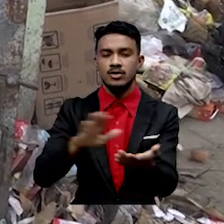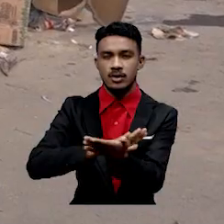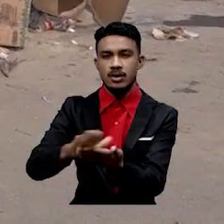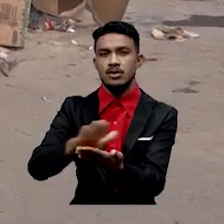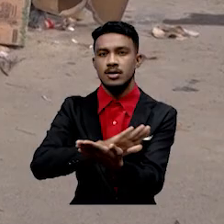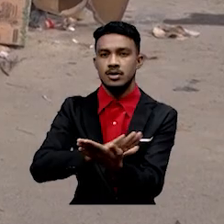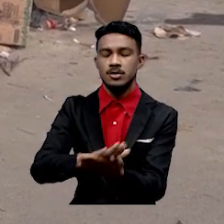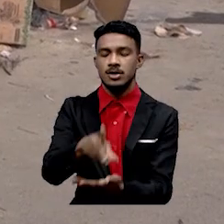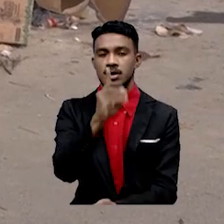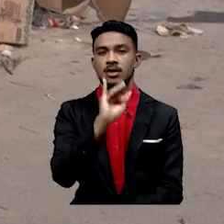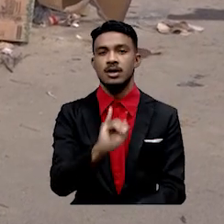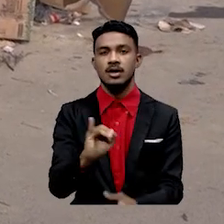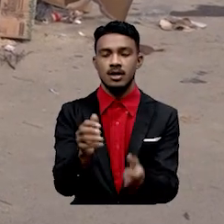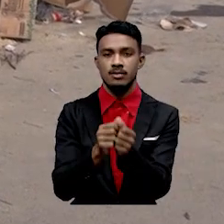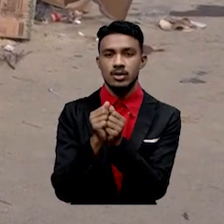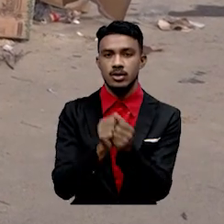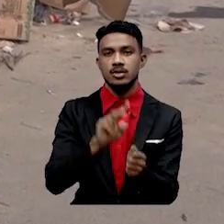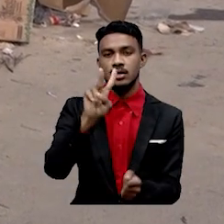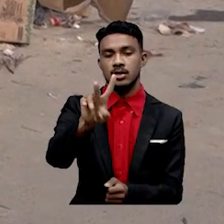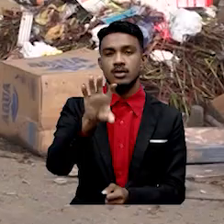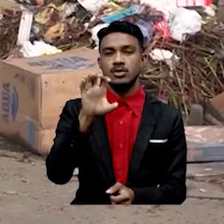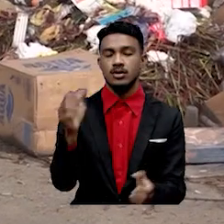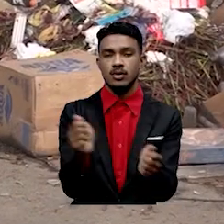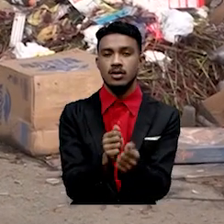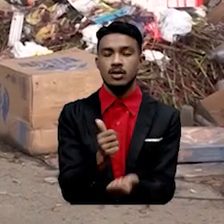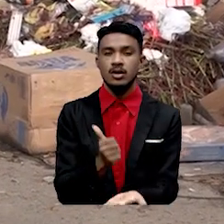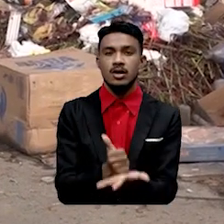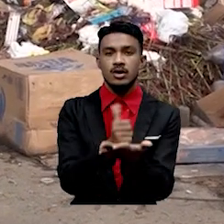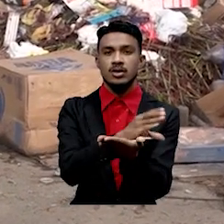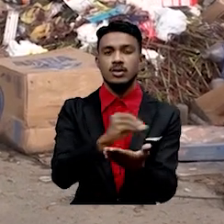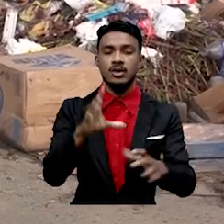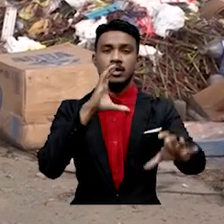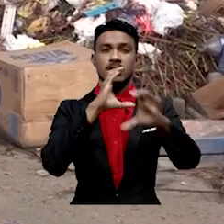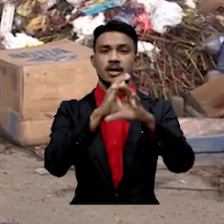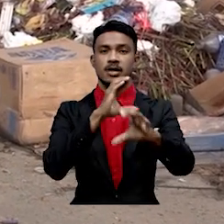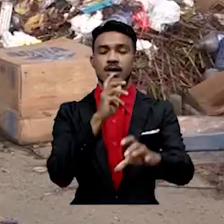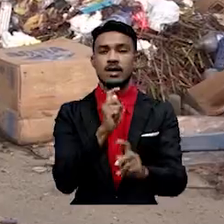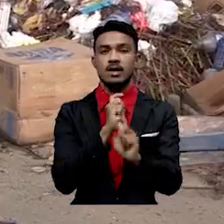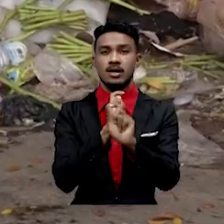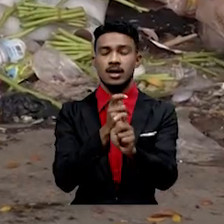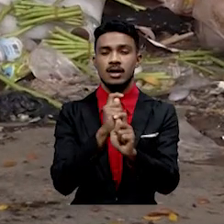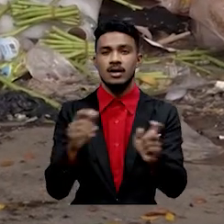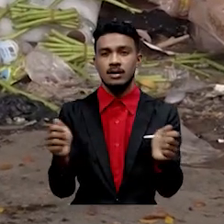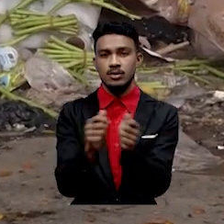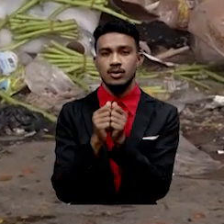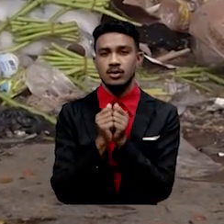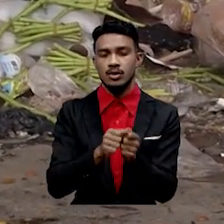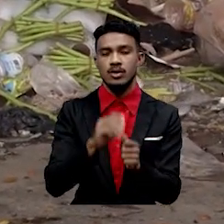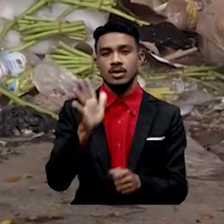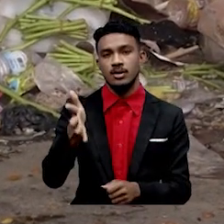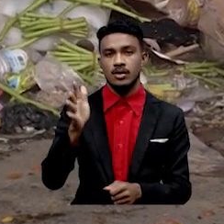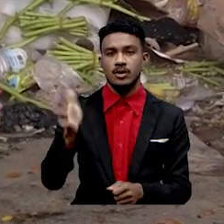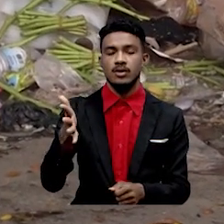ia cidade Dili, hamutuk atus rua, ho apoio camioneta limanuluresin. Ho montante sirane, diretor